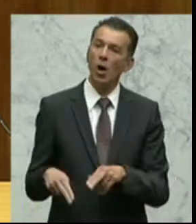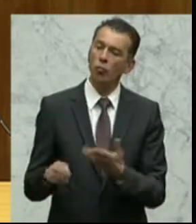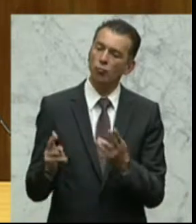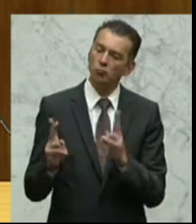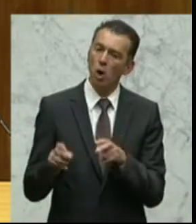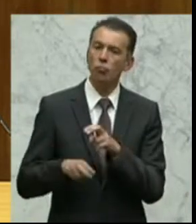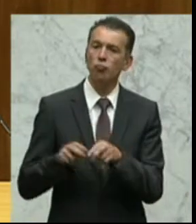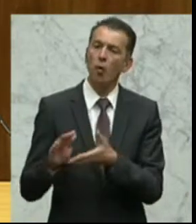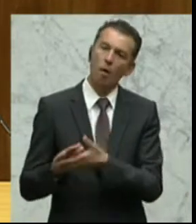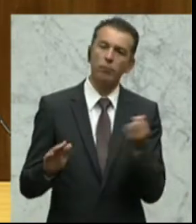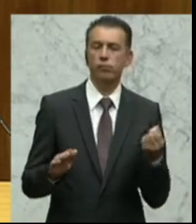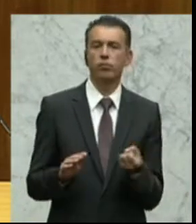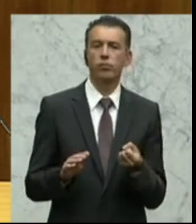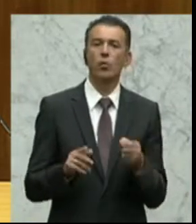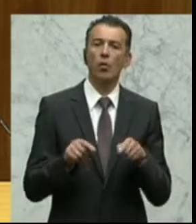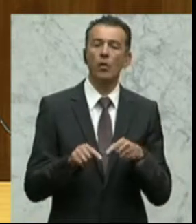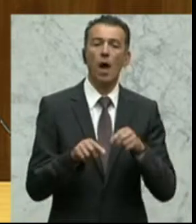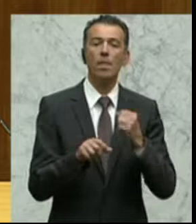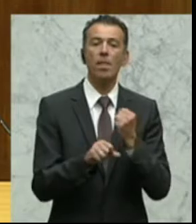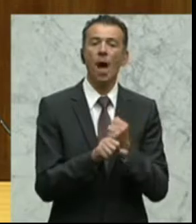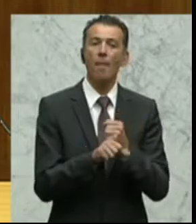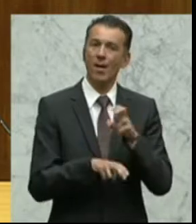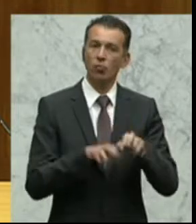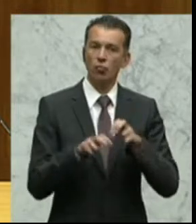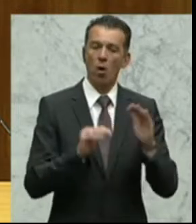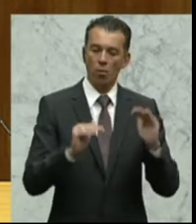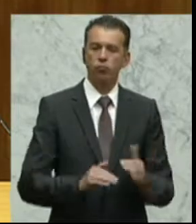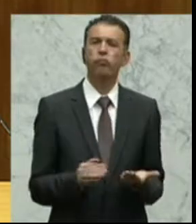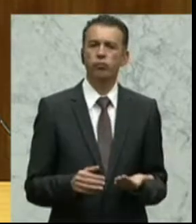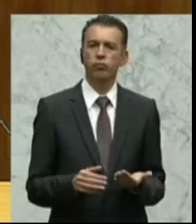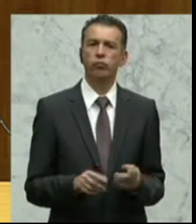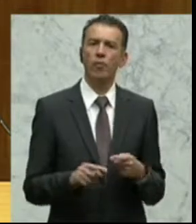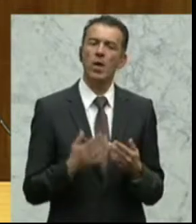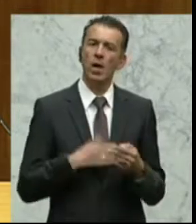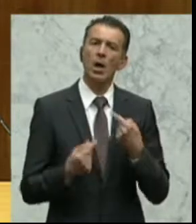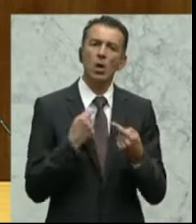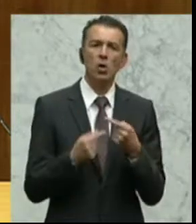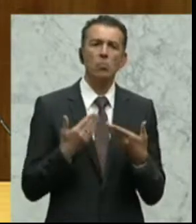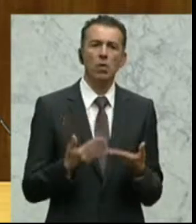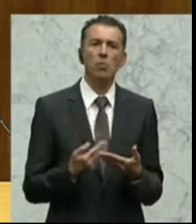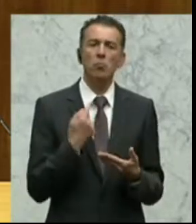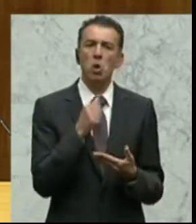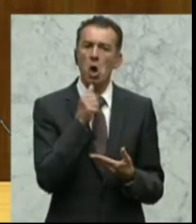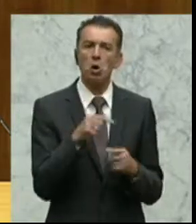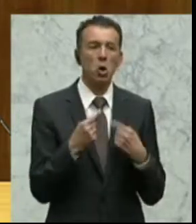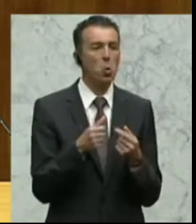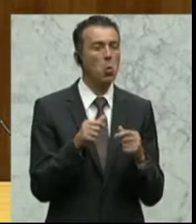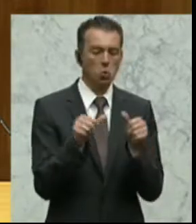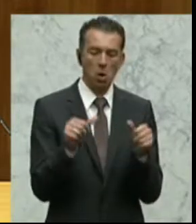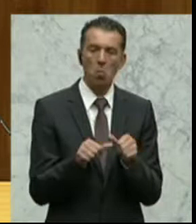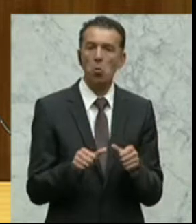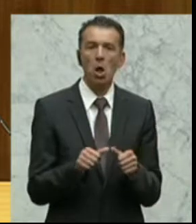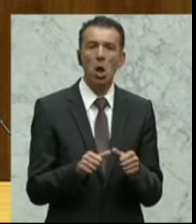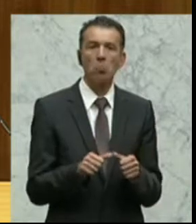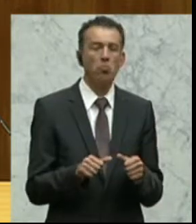die Steuern und Abgaben auf Arbeit senken können. Wir sind gern gesprächsbereit. Wir beharren nicht, dass 1:1 unsere Modelle umgesetzt werden. Uns